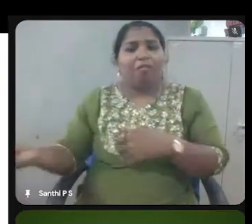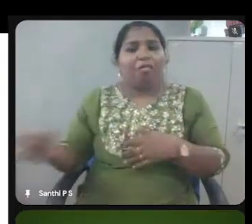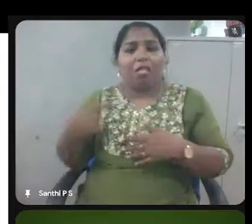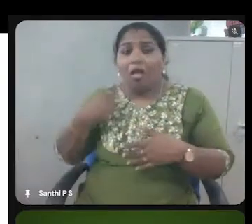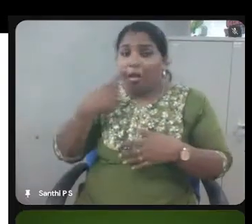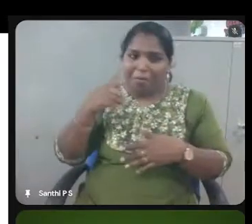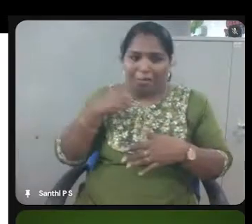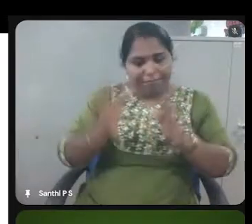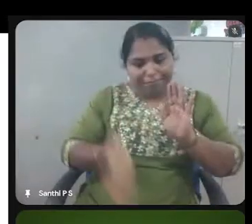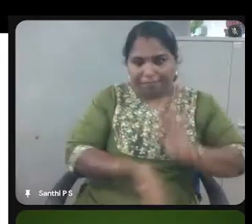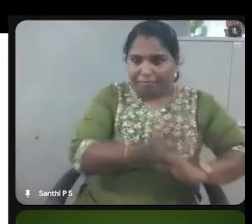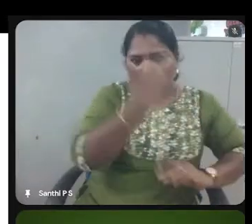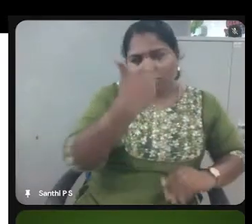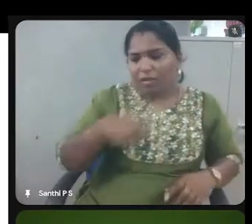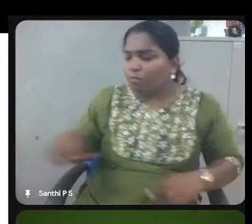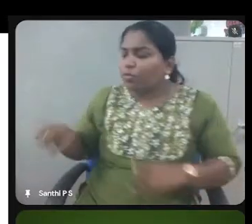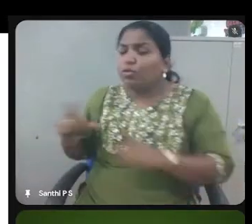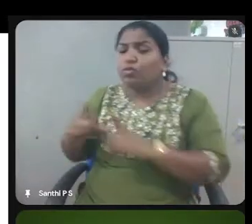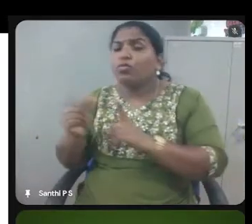സൊല്യൂഷൻ? ശരി.